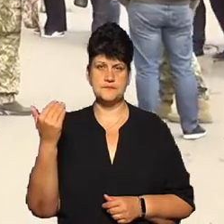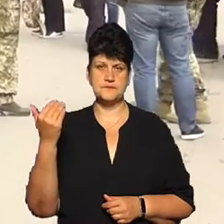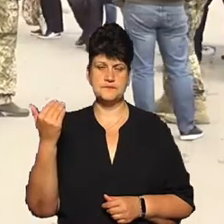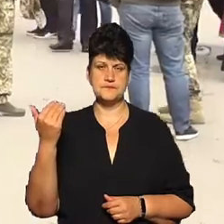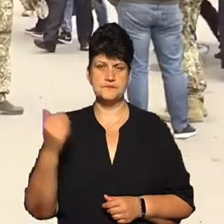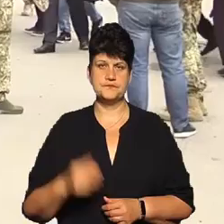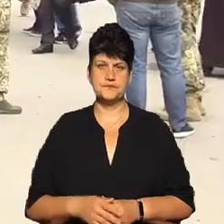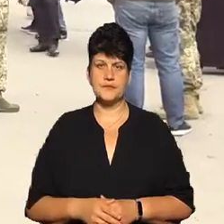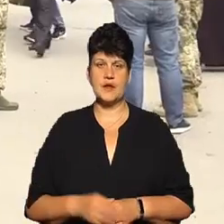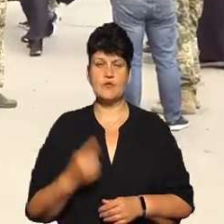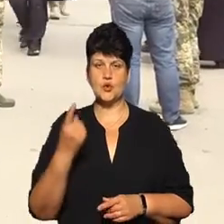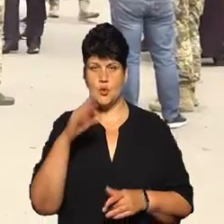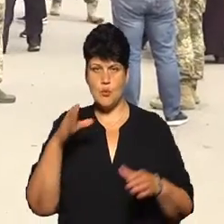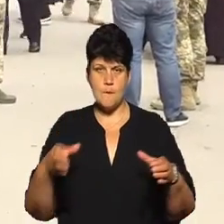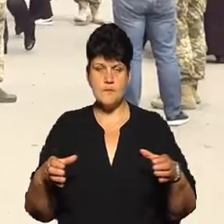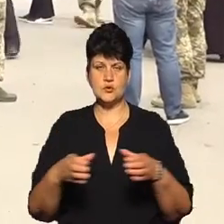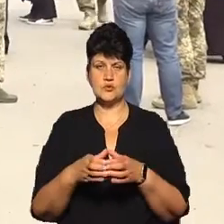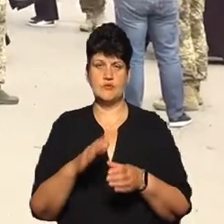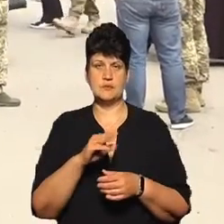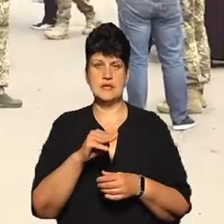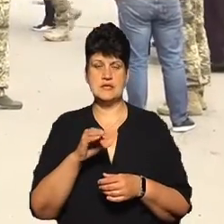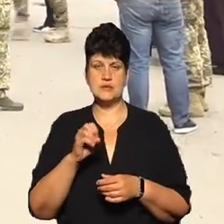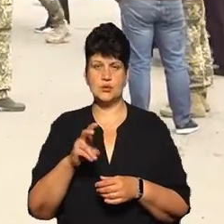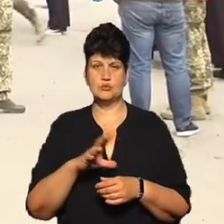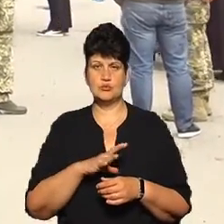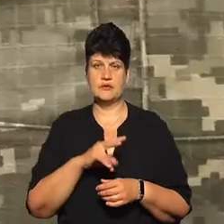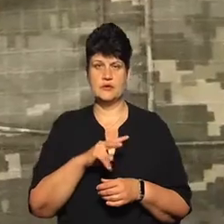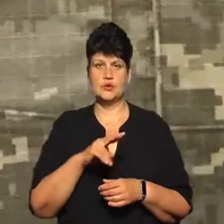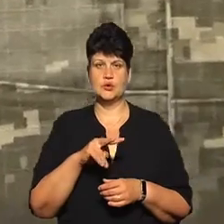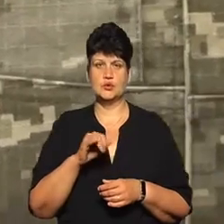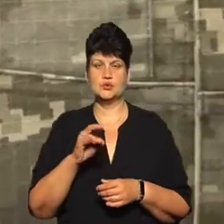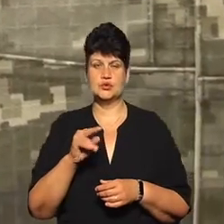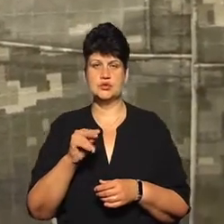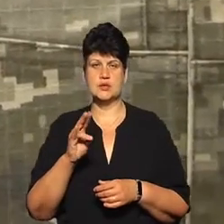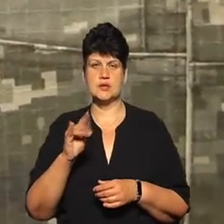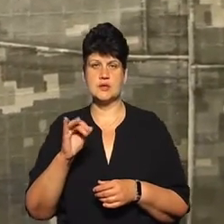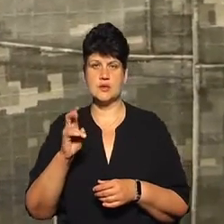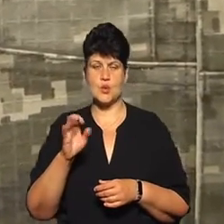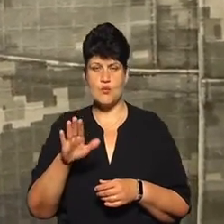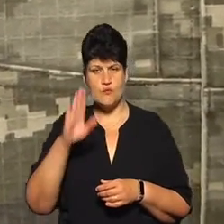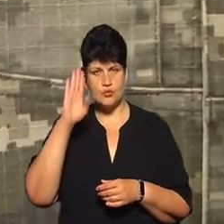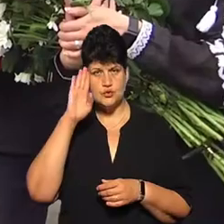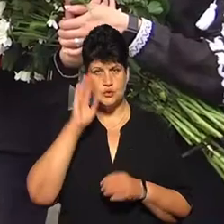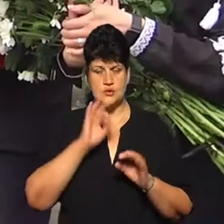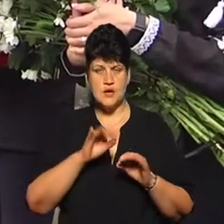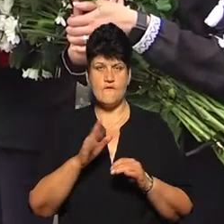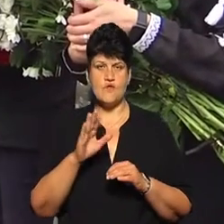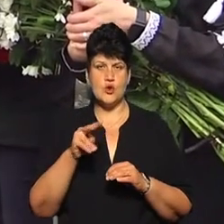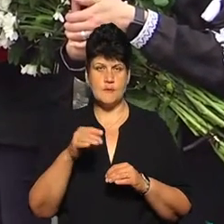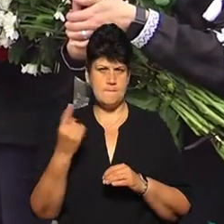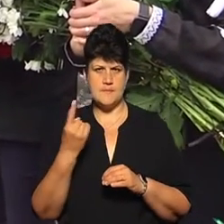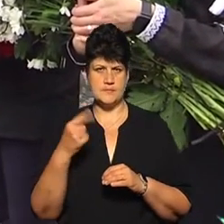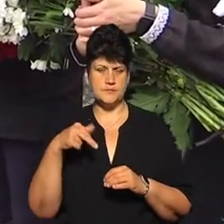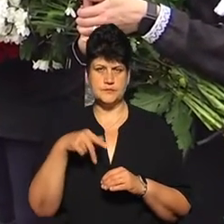В одному підрозділі з Володимиром Теслюком був Леонід Лучніков. Чоловік розповів, Володимир один із перших пішов воювати